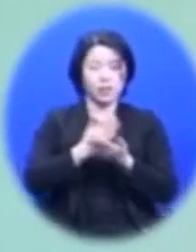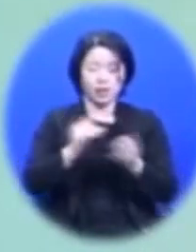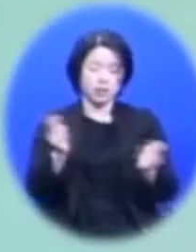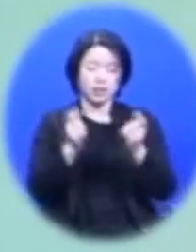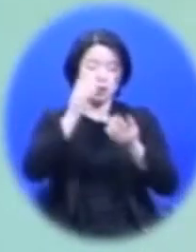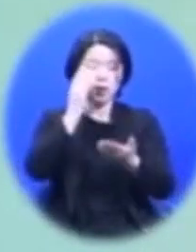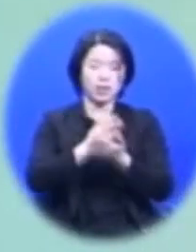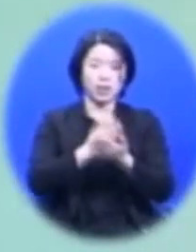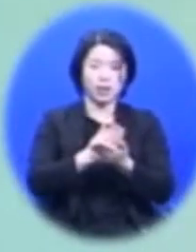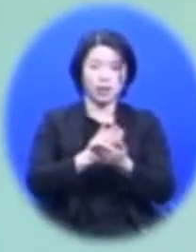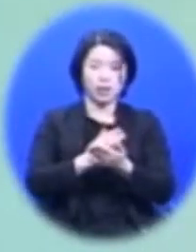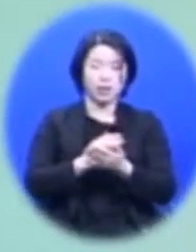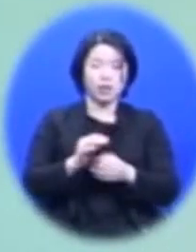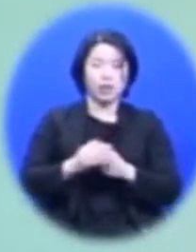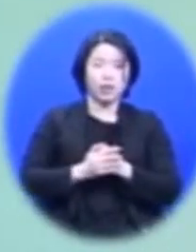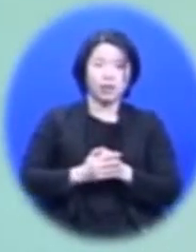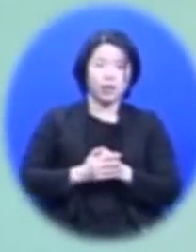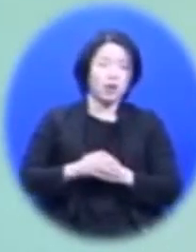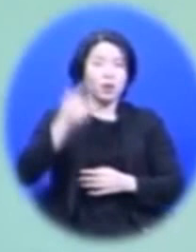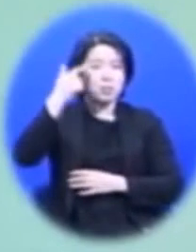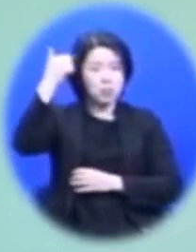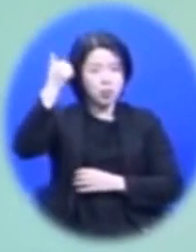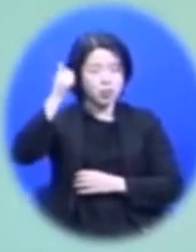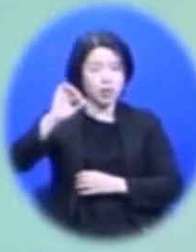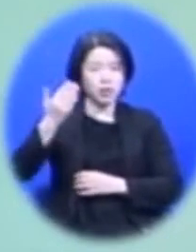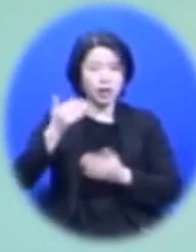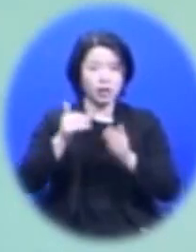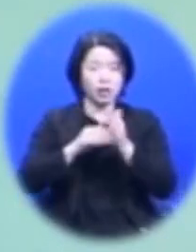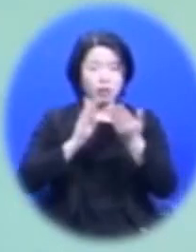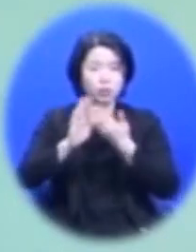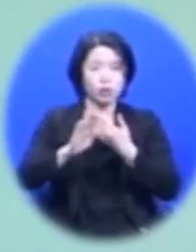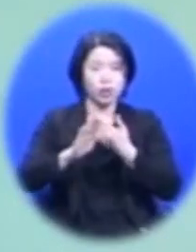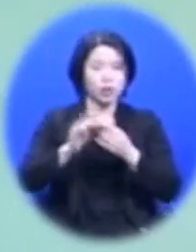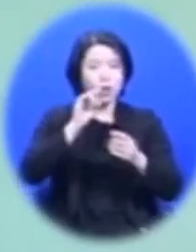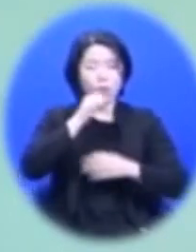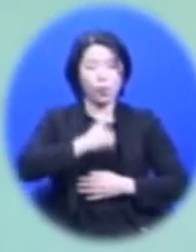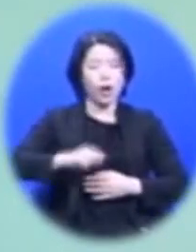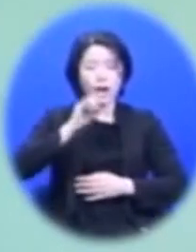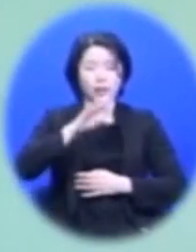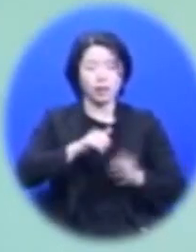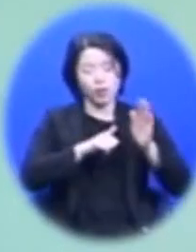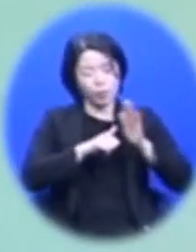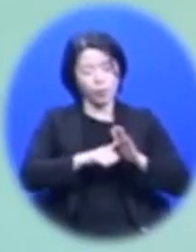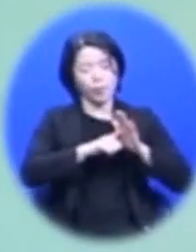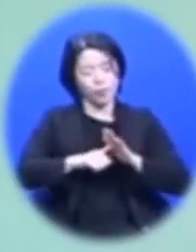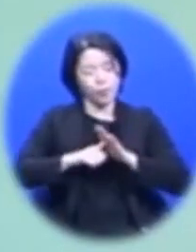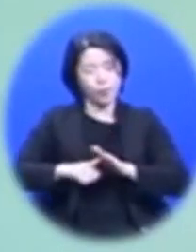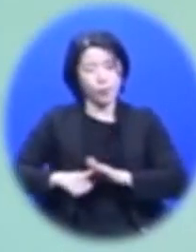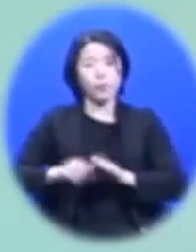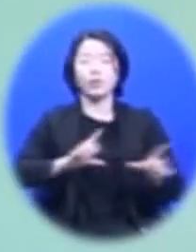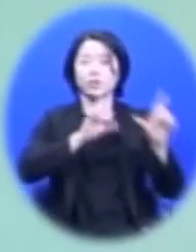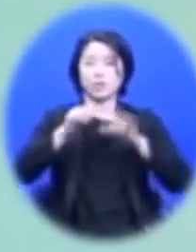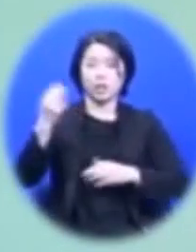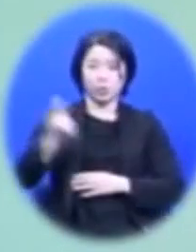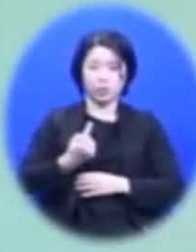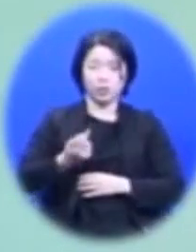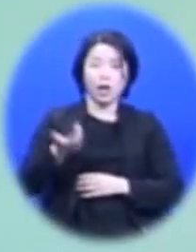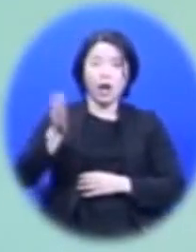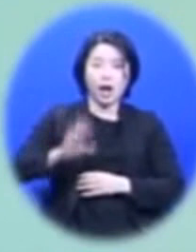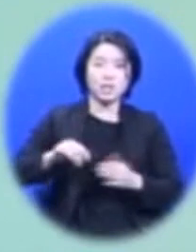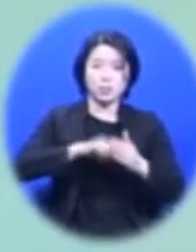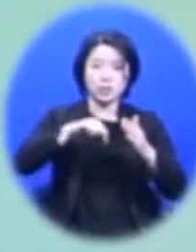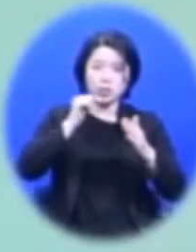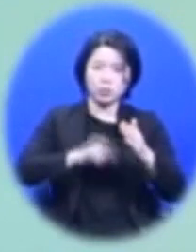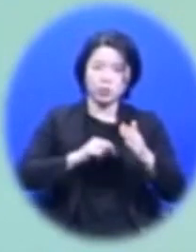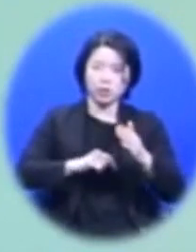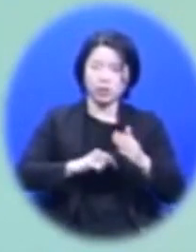되고 난 다음에 더 화내면 안 돼. 자꾸 누르고 누르고 누르고 살았어. 그러나 제 속에서는 못마땅한